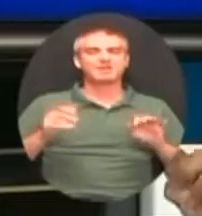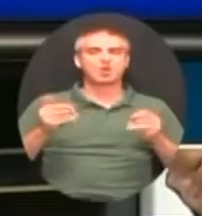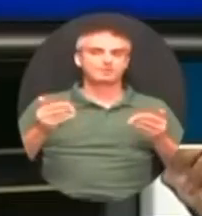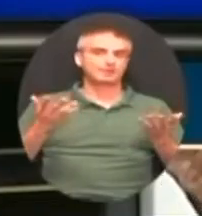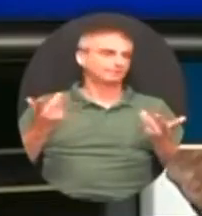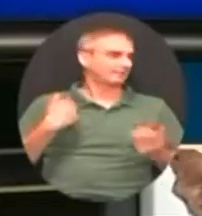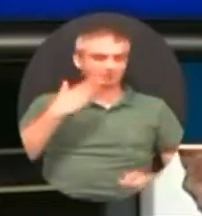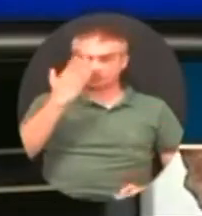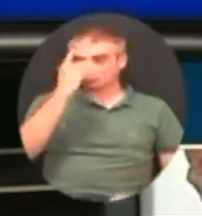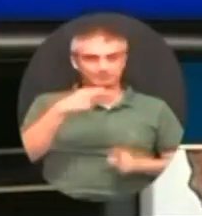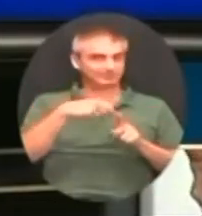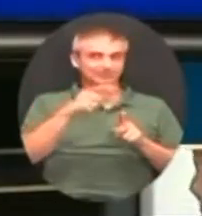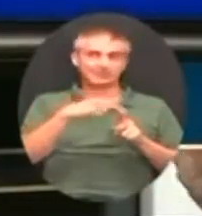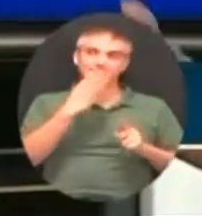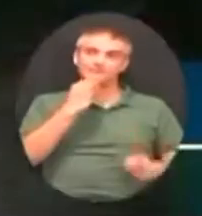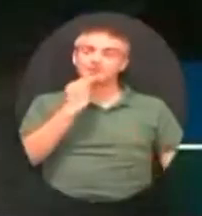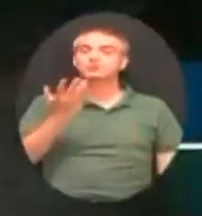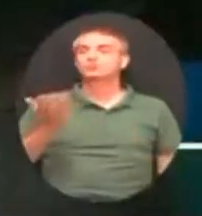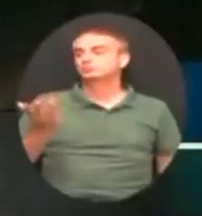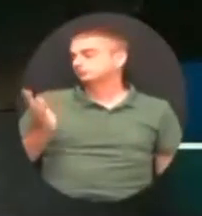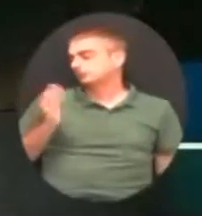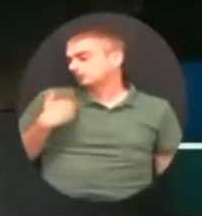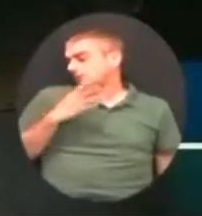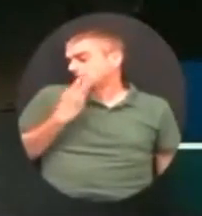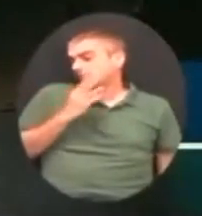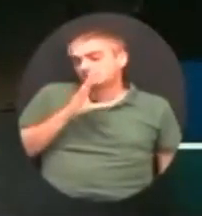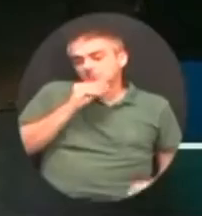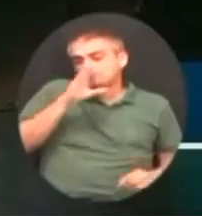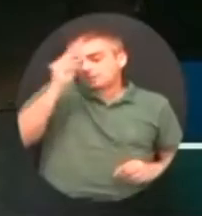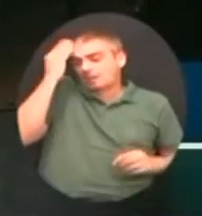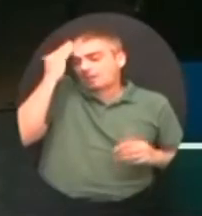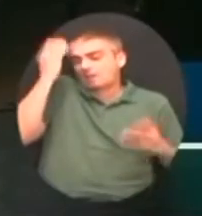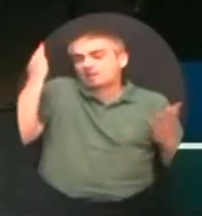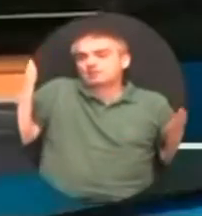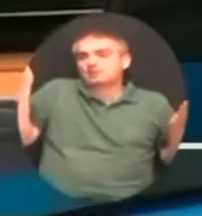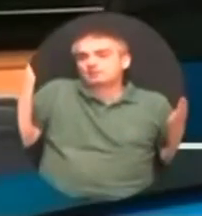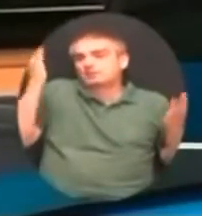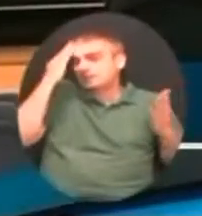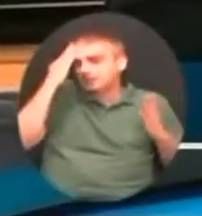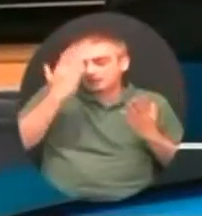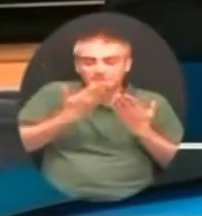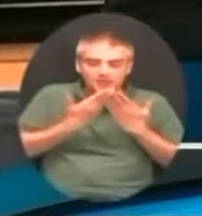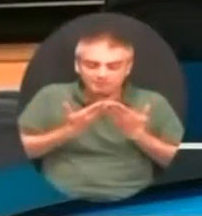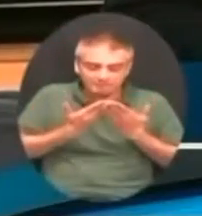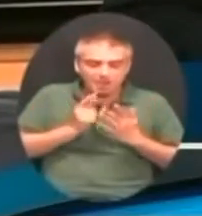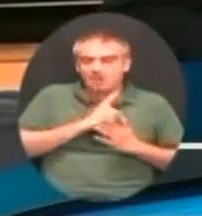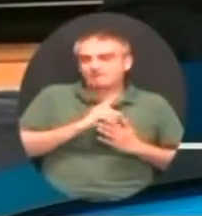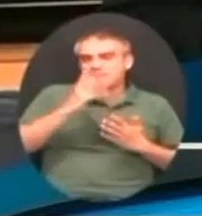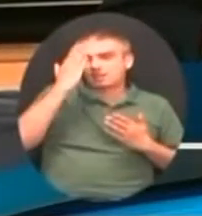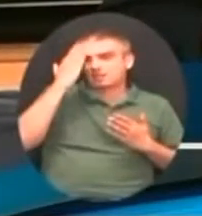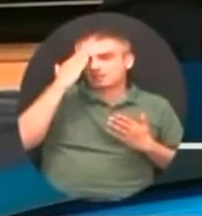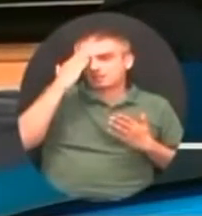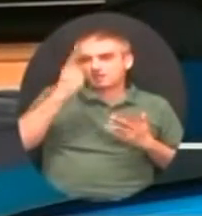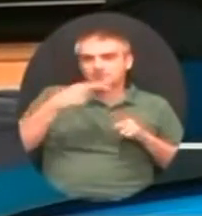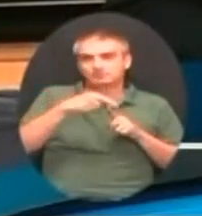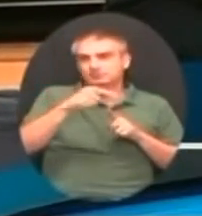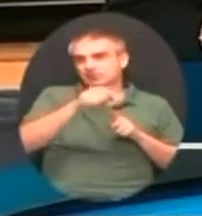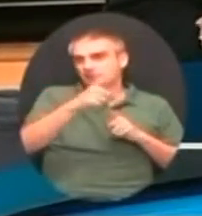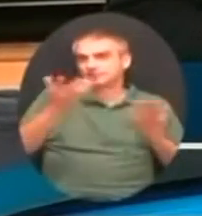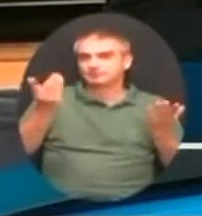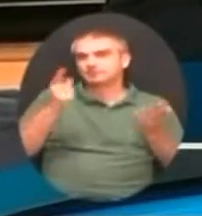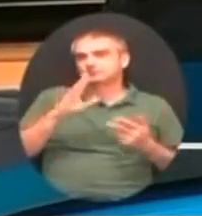הנה, אז מכירים בזרמים ביהדות כאן. אני לא מדברת על הכרה, אז על אחת כמה וכמה. הכרה באופן התפילה, אך אין כאן הכרה בזרמים. אז בסדר, אני